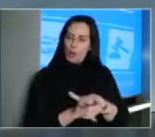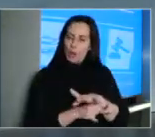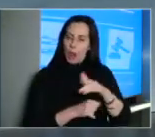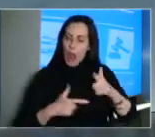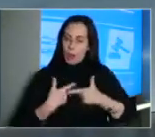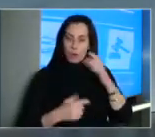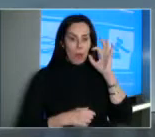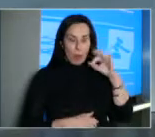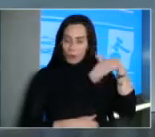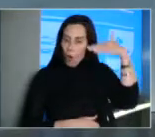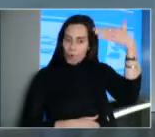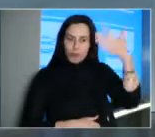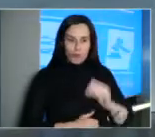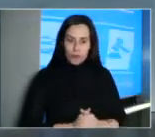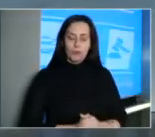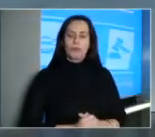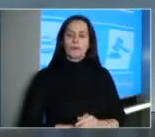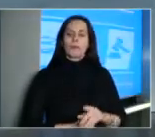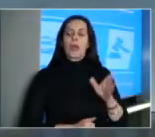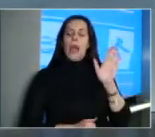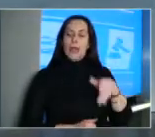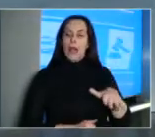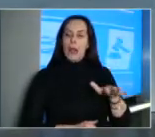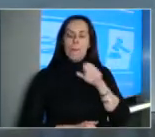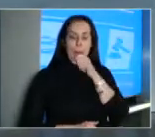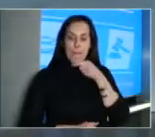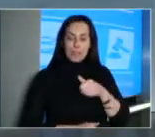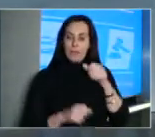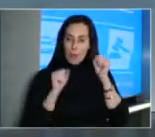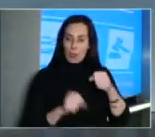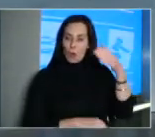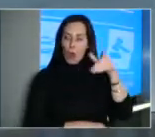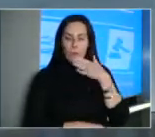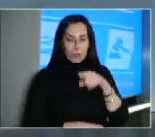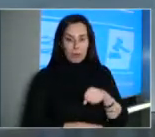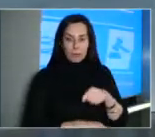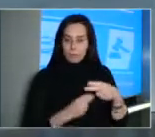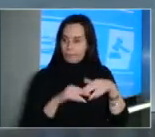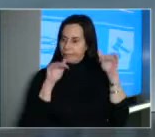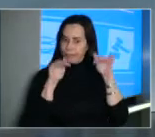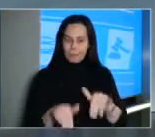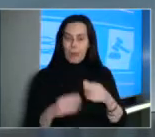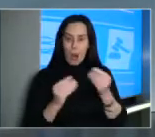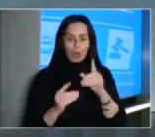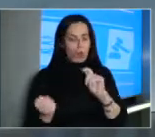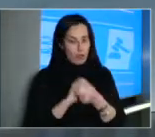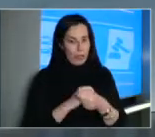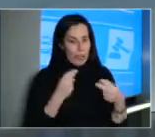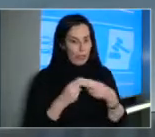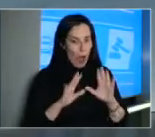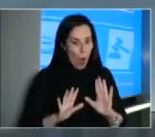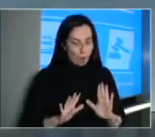החיים שלכם ממש בעוד כך וכך שנים. מלבד זאת, מערכת הפנסיה והביטוח הלאומי בישראל עומדות לפני קריסה אם משהו לא ישתנה